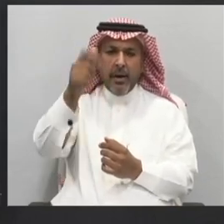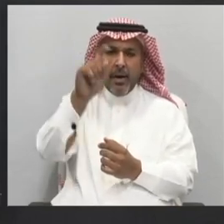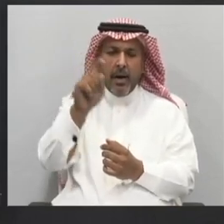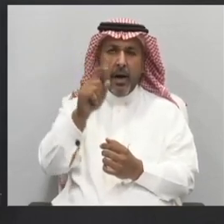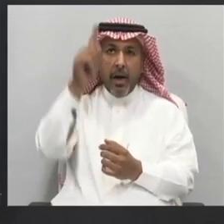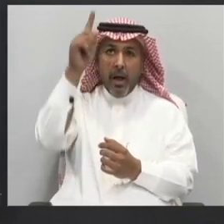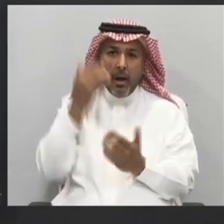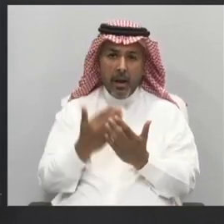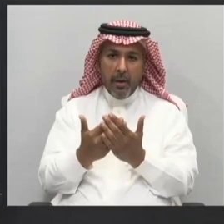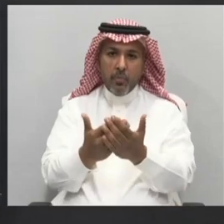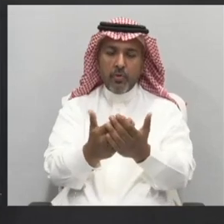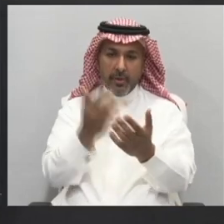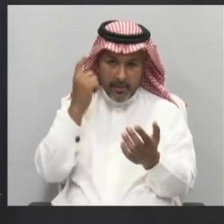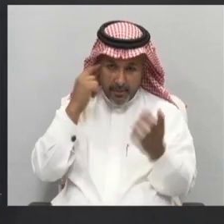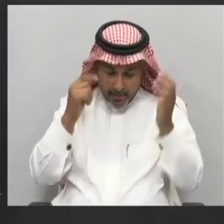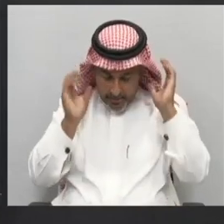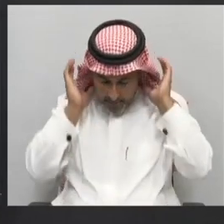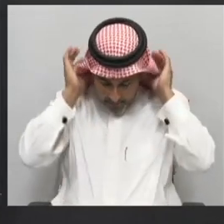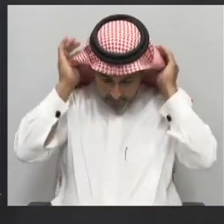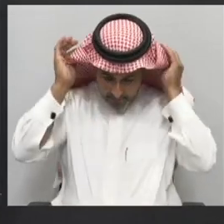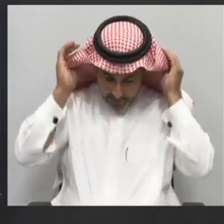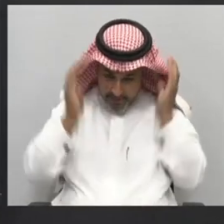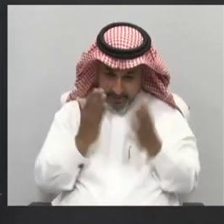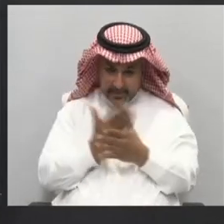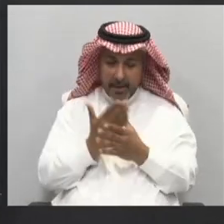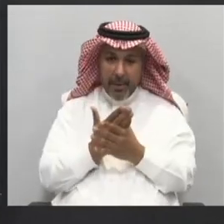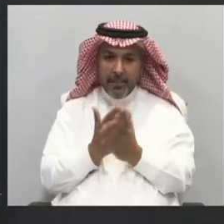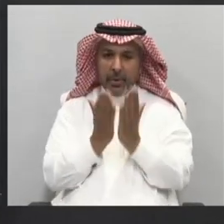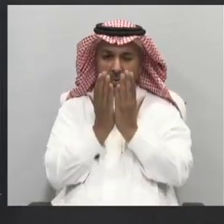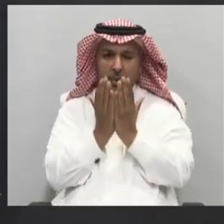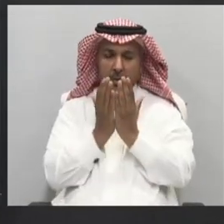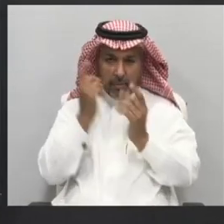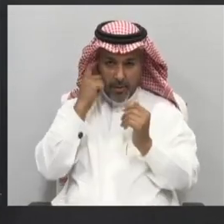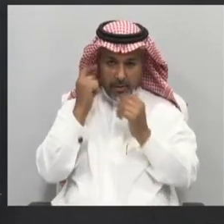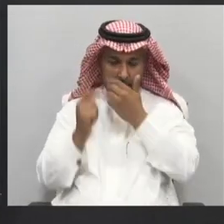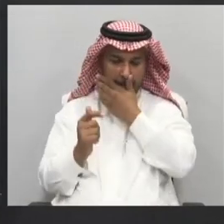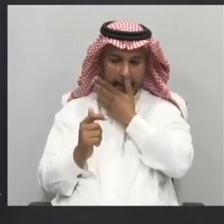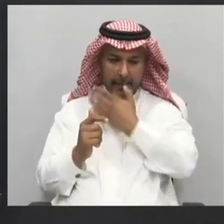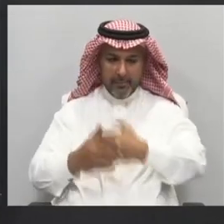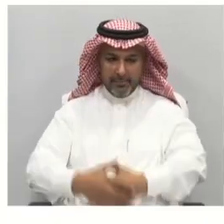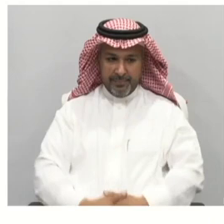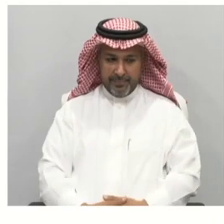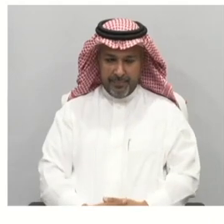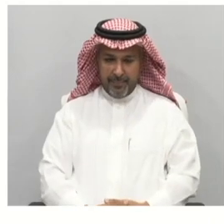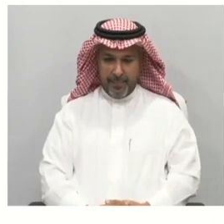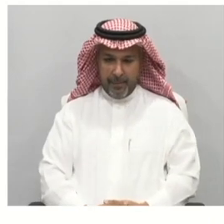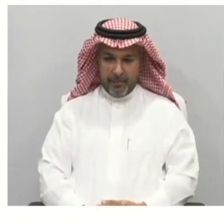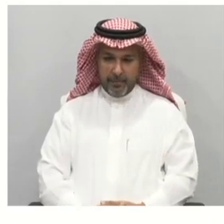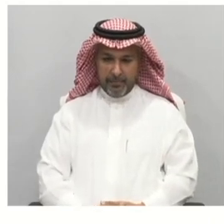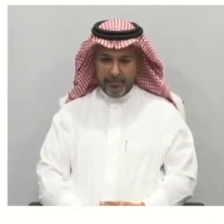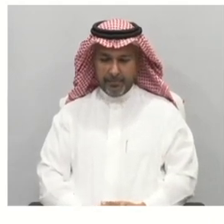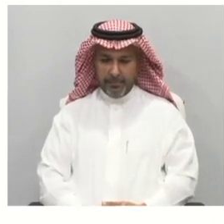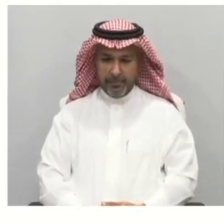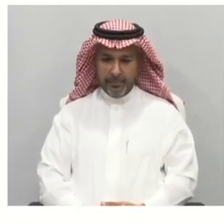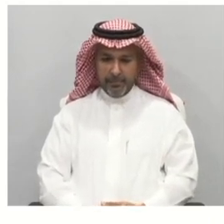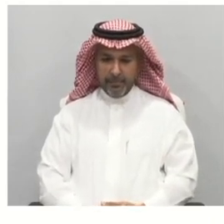سبحانه وتعالى وهذا يدل على وجود الله جل جلاله انظروا الى هذا النشاط في